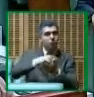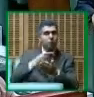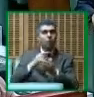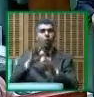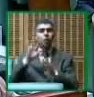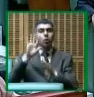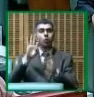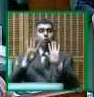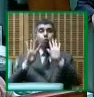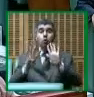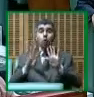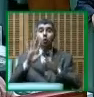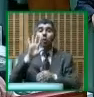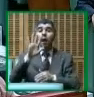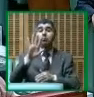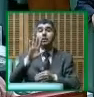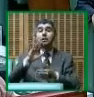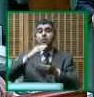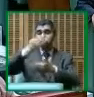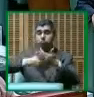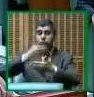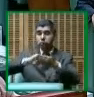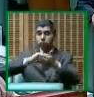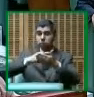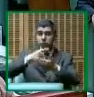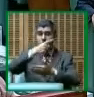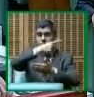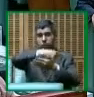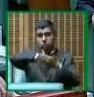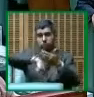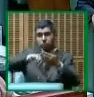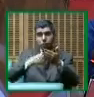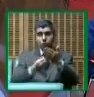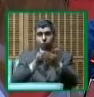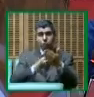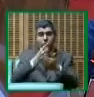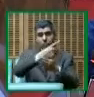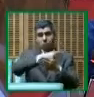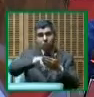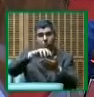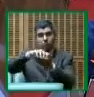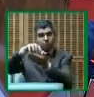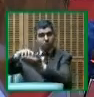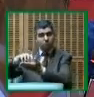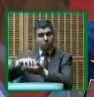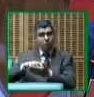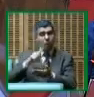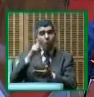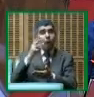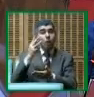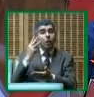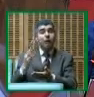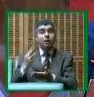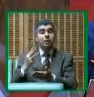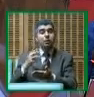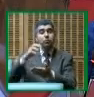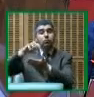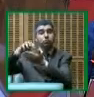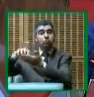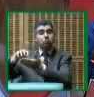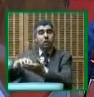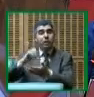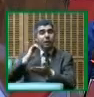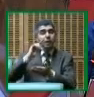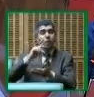واجتهادات و59 اتفاقية اللي توقعت مع 31 نسيج عتيق، لان الانسجه العاتقه في المغرب راه 31